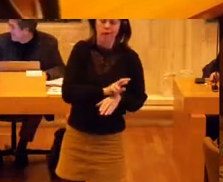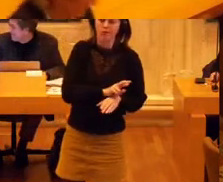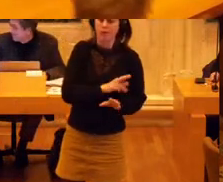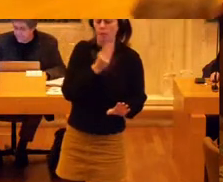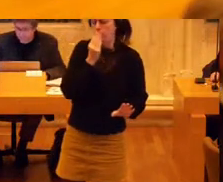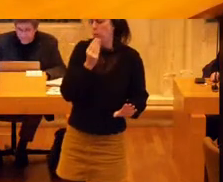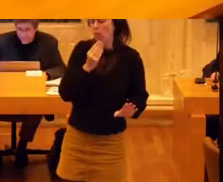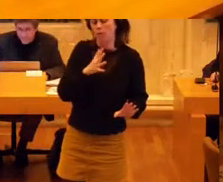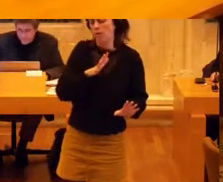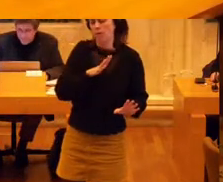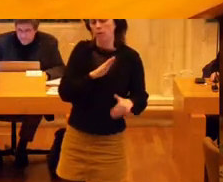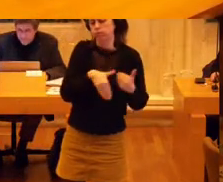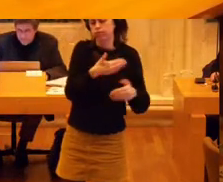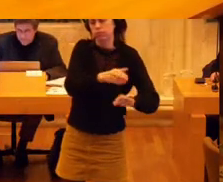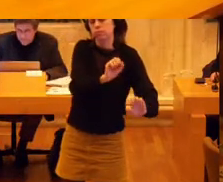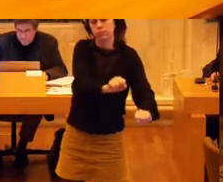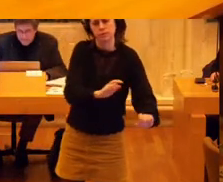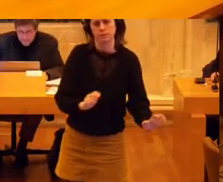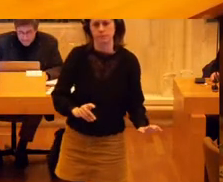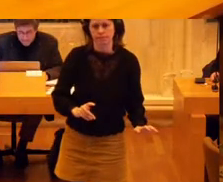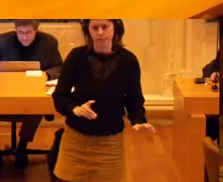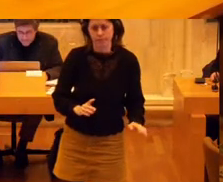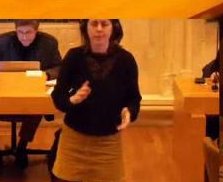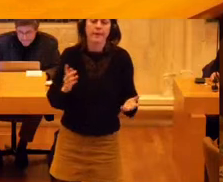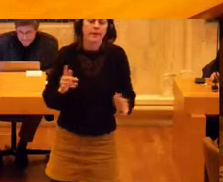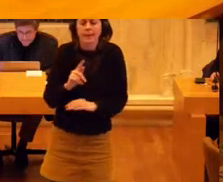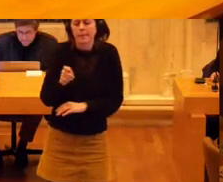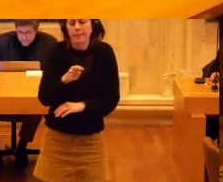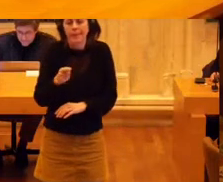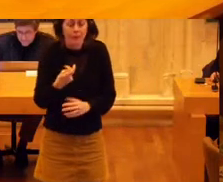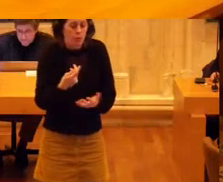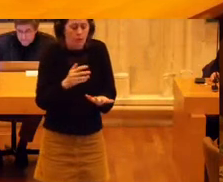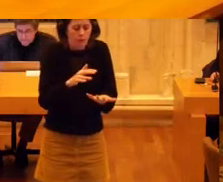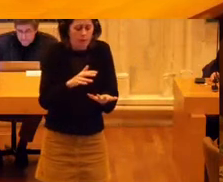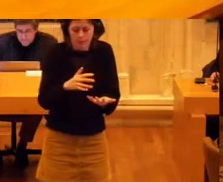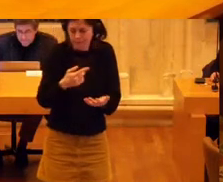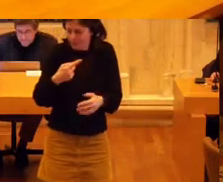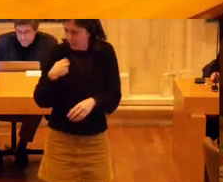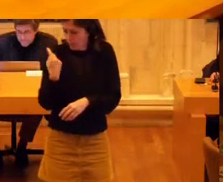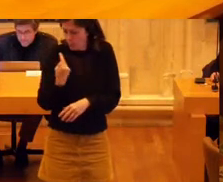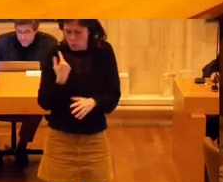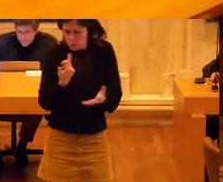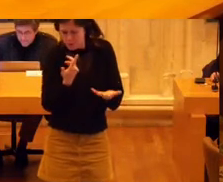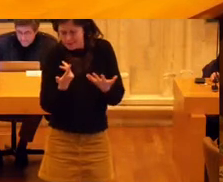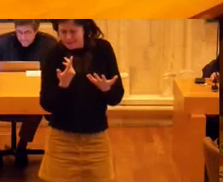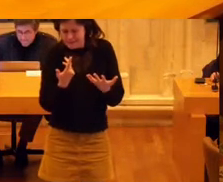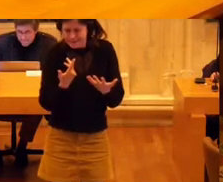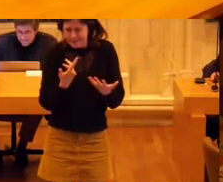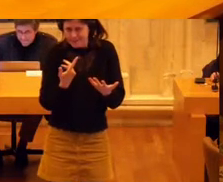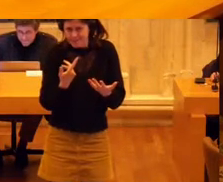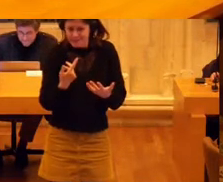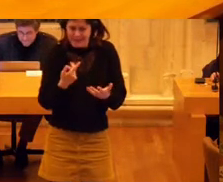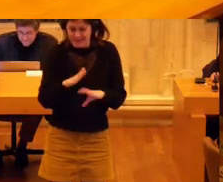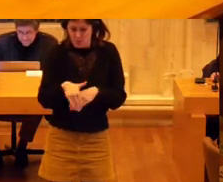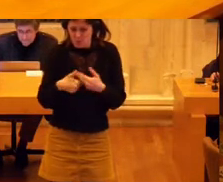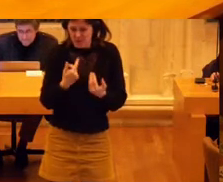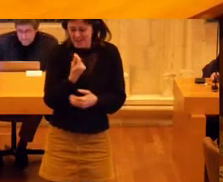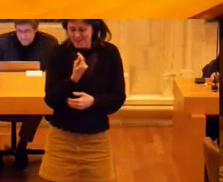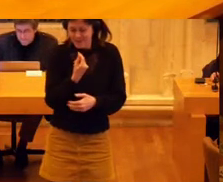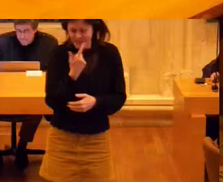par ailleurs travaillé, enfin on travaille toujours avec les associations pour voir de quelle manière on peut, à défaut d'un soutien